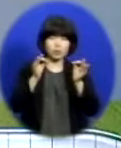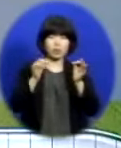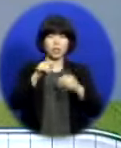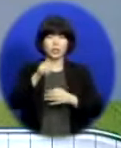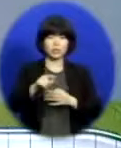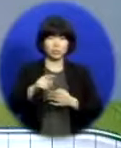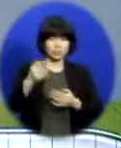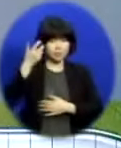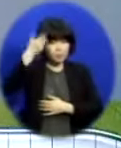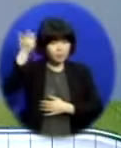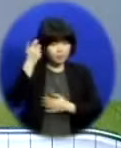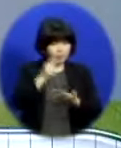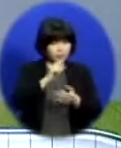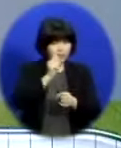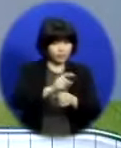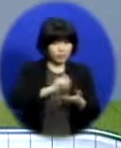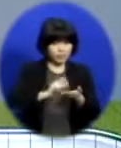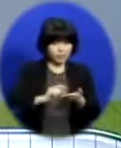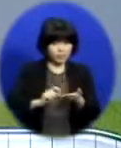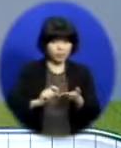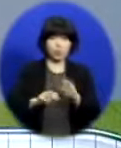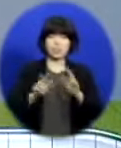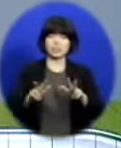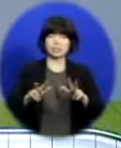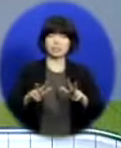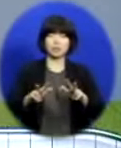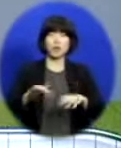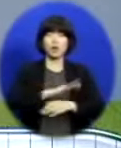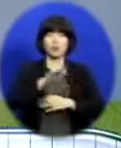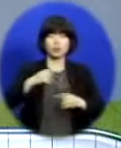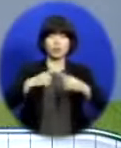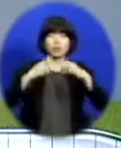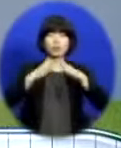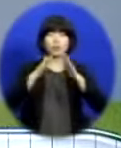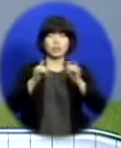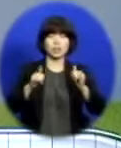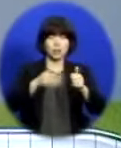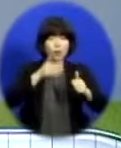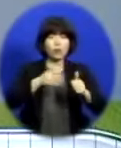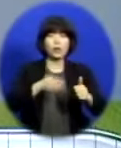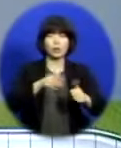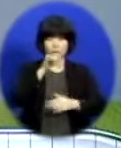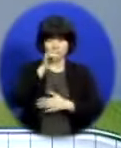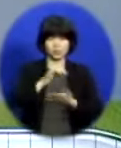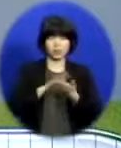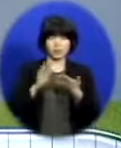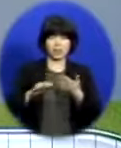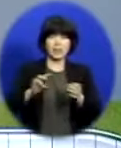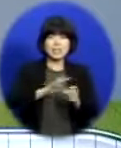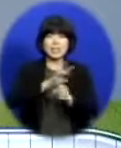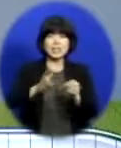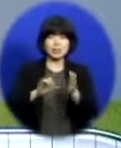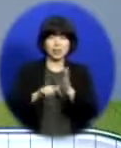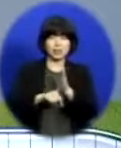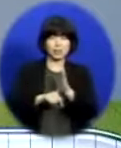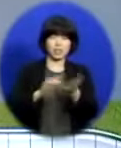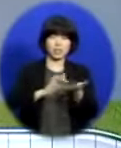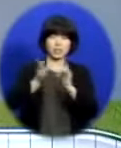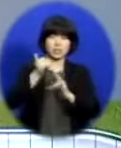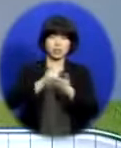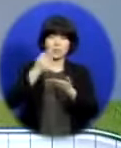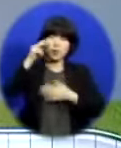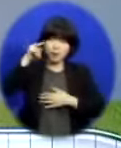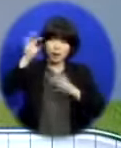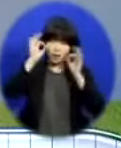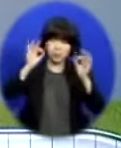그것을 영성 일기로 쓰고 지금은 우리 교우들에게 그렇게 권해 드리는 겁니다 24시간 예수님을 바라보는